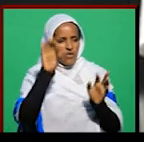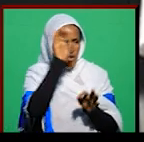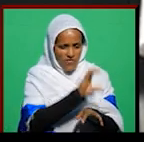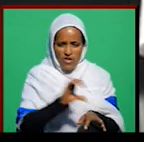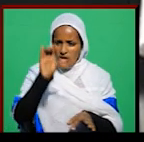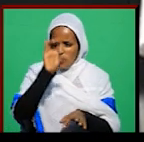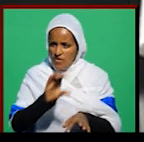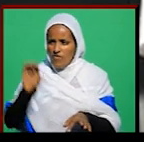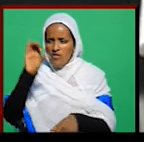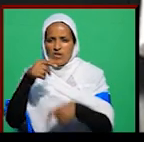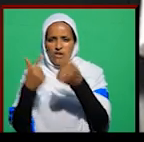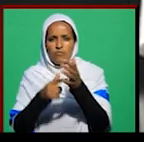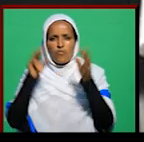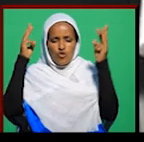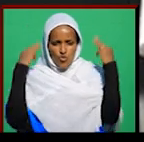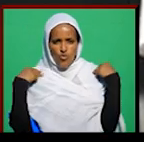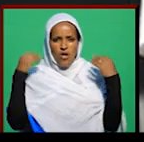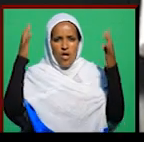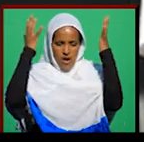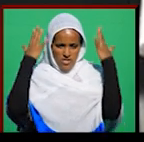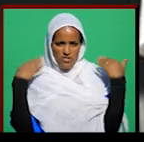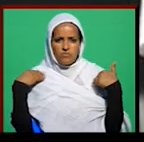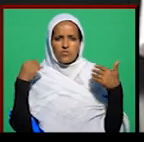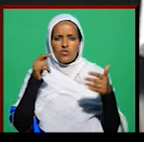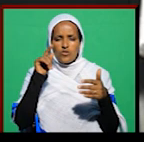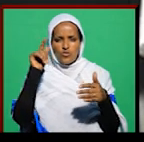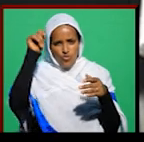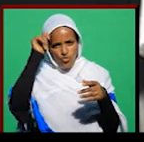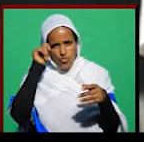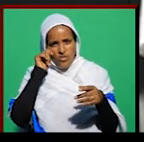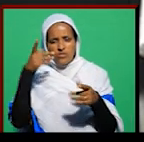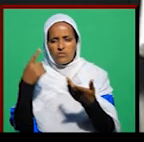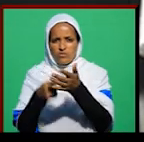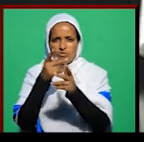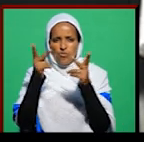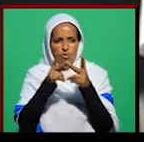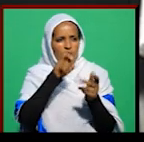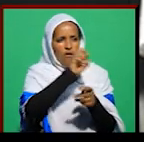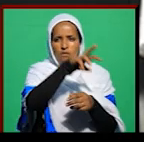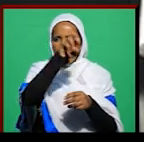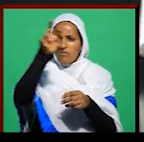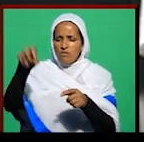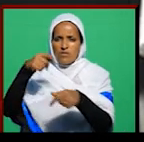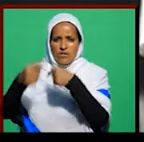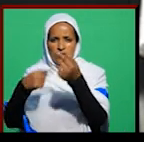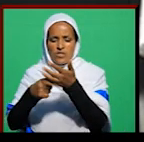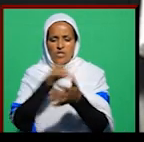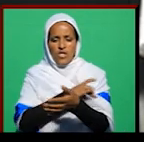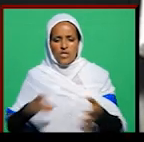ምእመናንን በያሉበት እየፈለገ በሶሪያ፣ በግብጽ፣ በቱርክ ታናሽ እስያ በዚህ ሁሉ